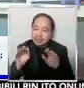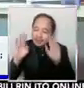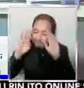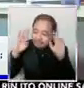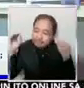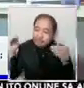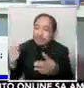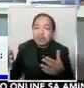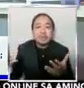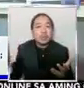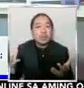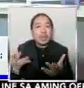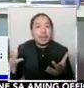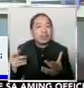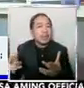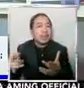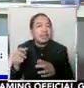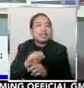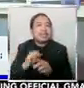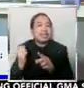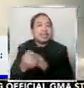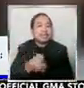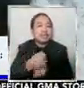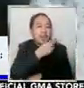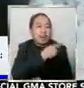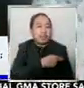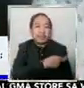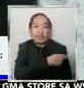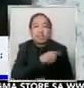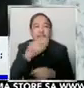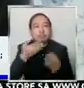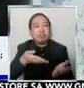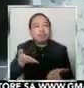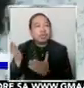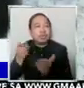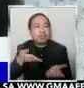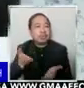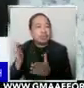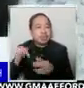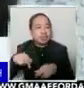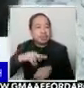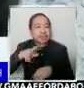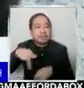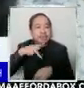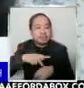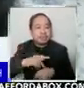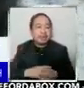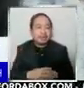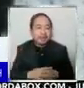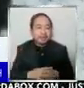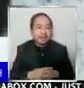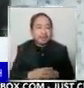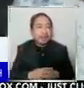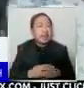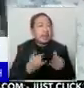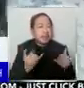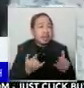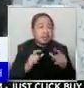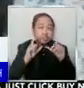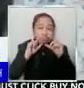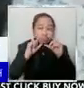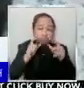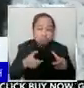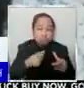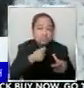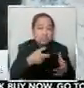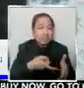sa estado ng hospital utilization sa bansa. With this removal of another layer of protection, higit pa yung